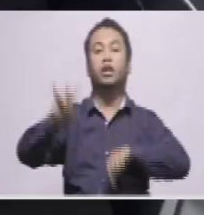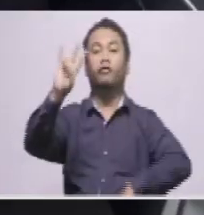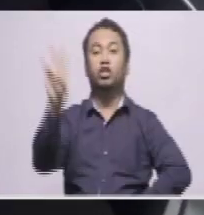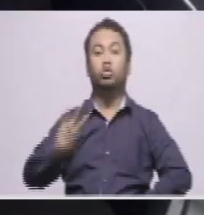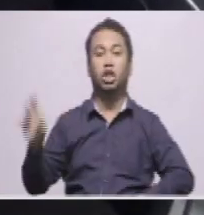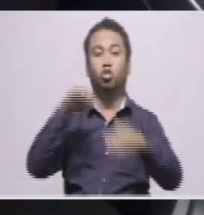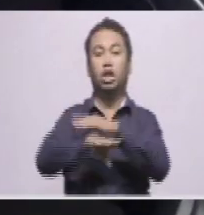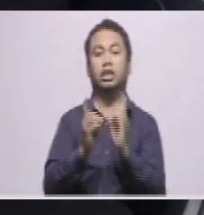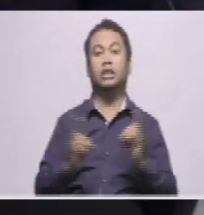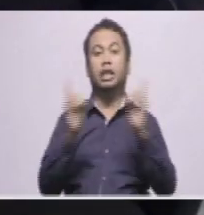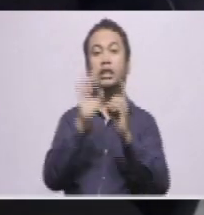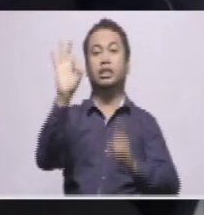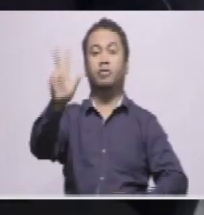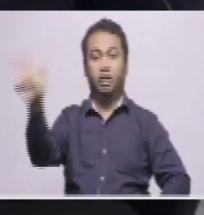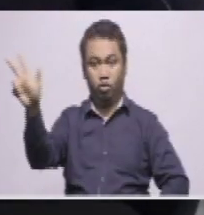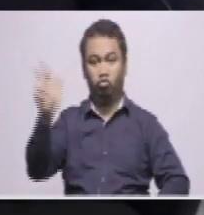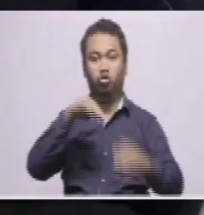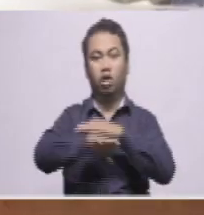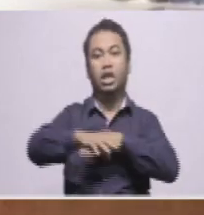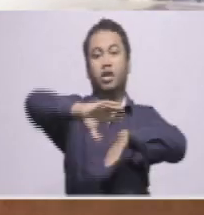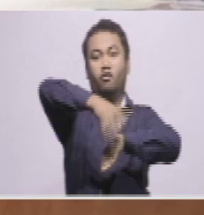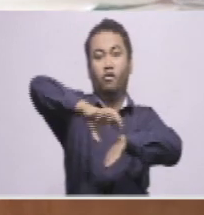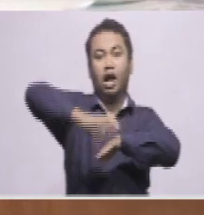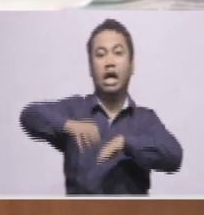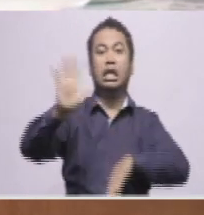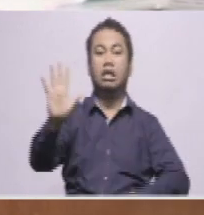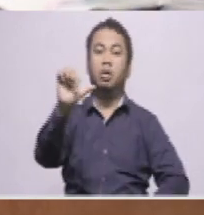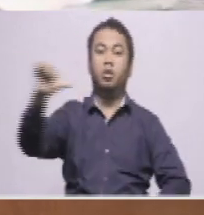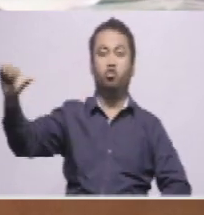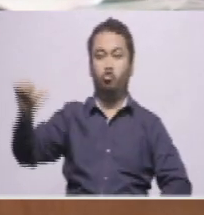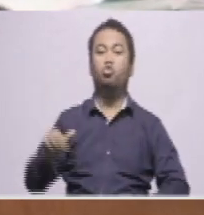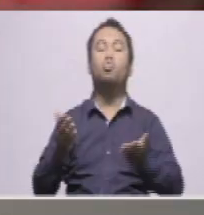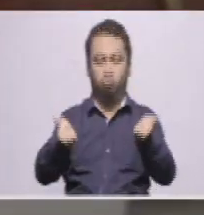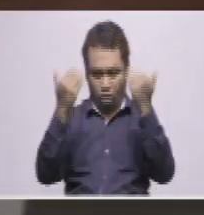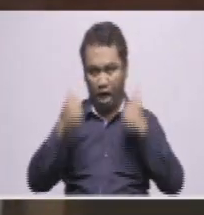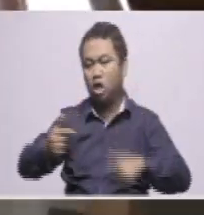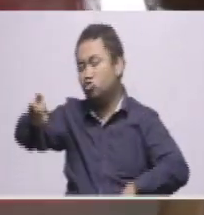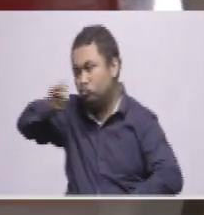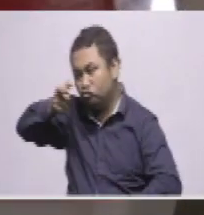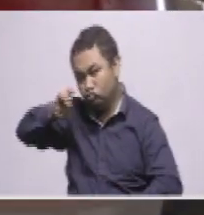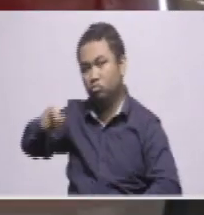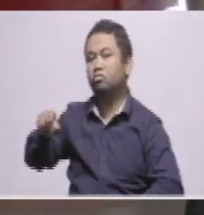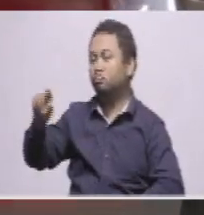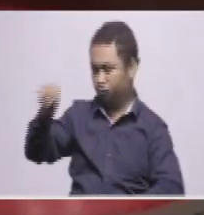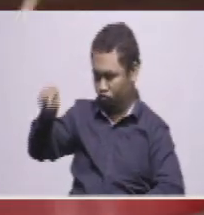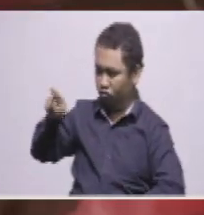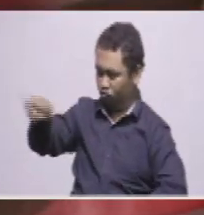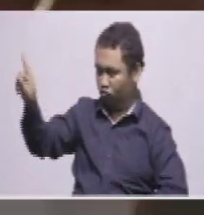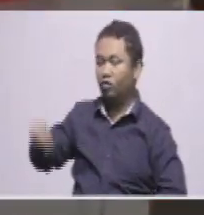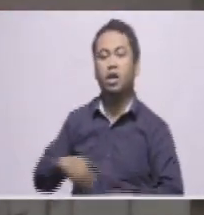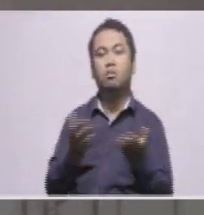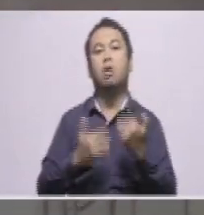amin'ny distrika 7.30 manerana ny faritra 5.0 no nahazoany ivitoerana mpanaramaso ny fifidianana safidy ny